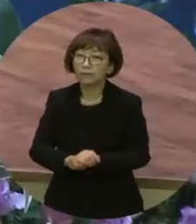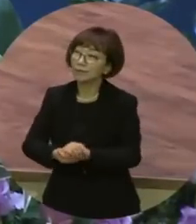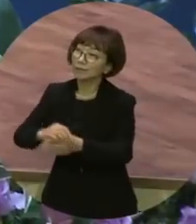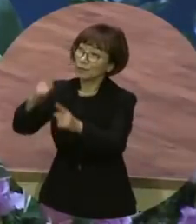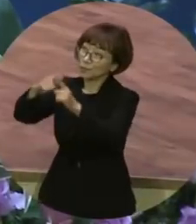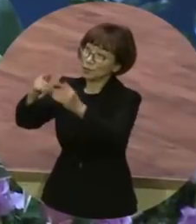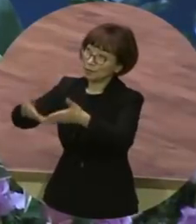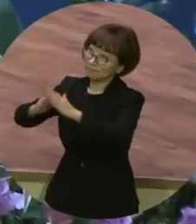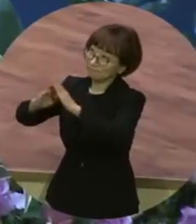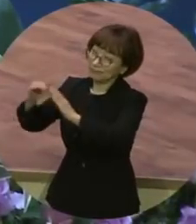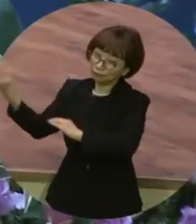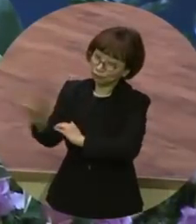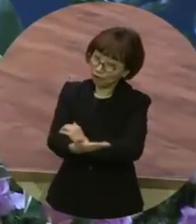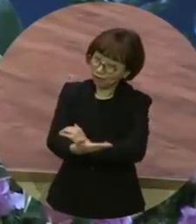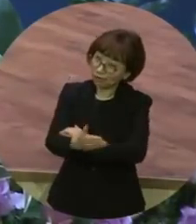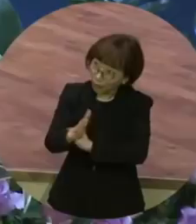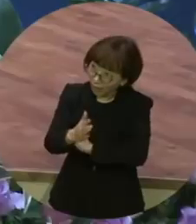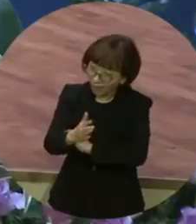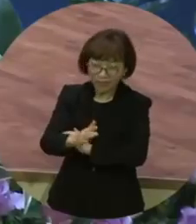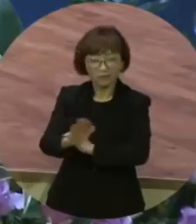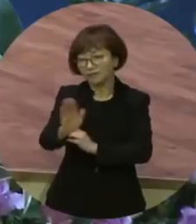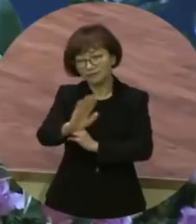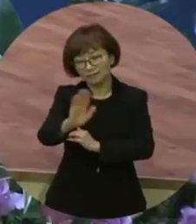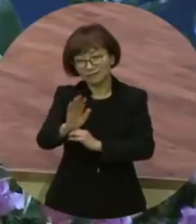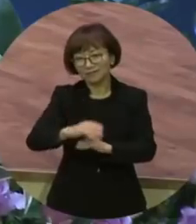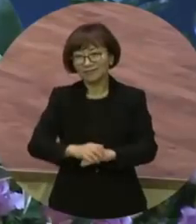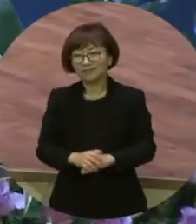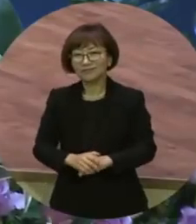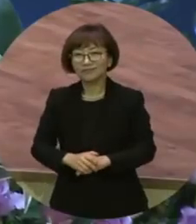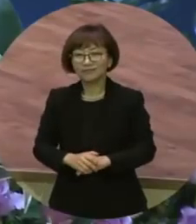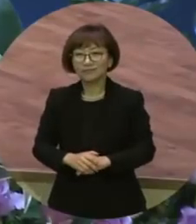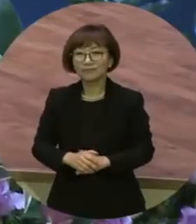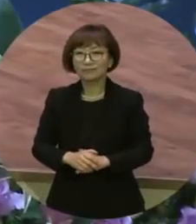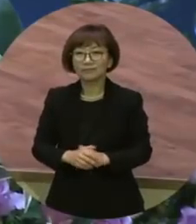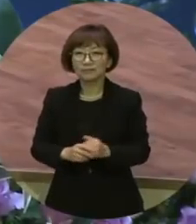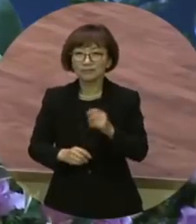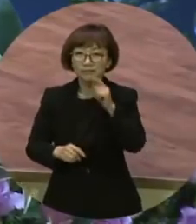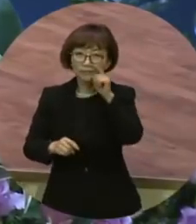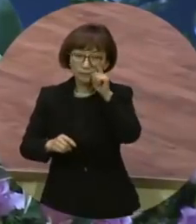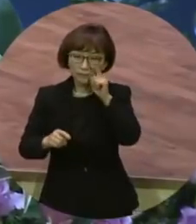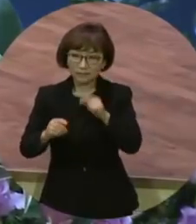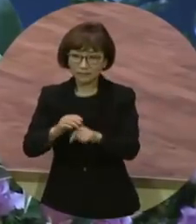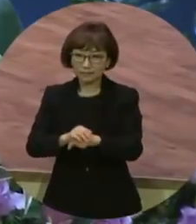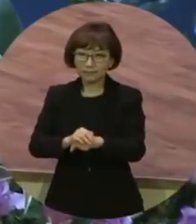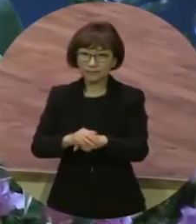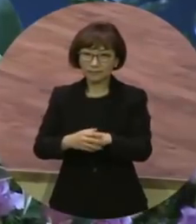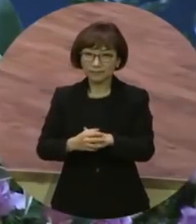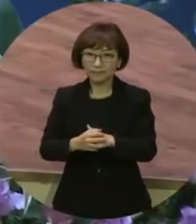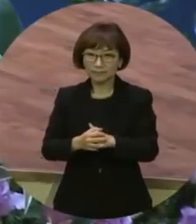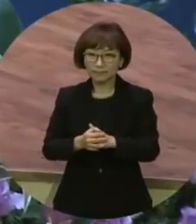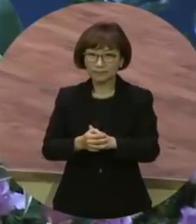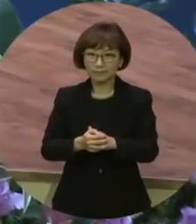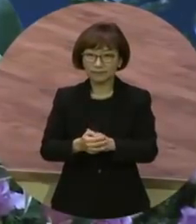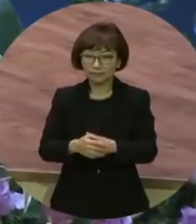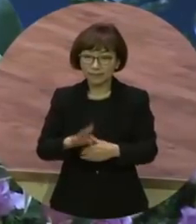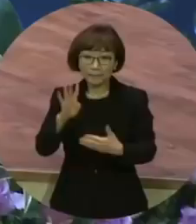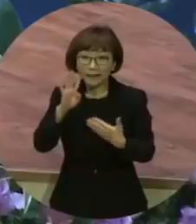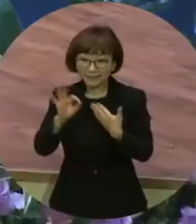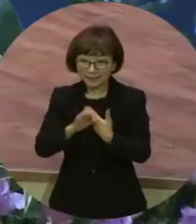않냐. 건물만 남기는 건 아무 의미가 없습니다. 이 건물에 이 강대상 치고 불상 갖다 놓는 순간 절이